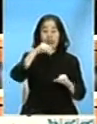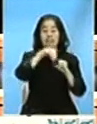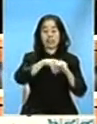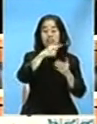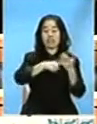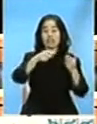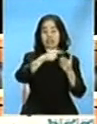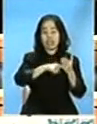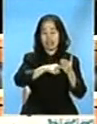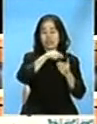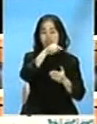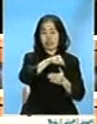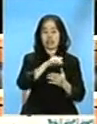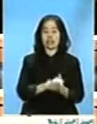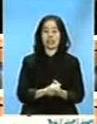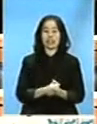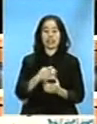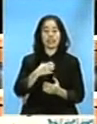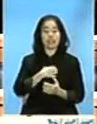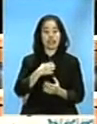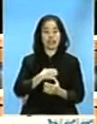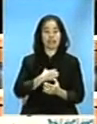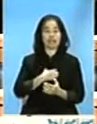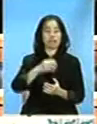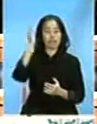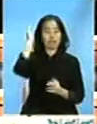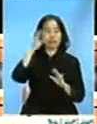กตั้งนะครับผมอยากจะแปรยติ